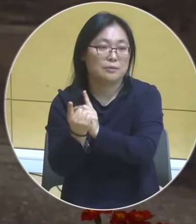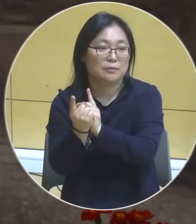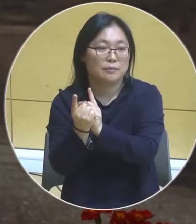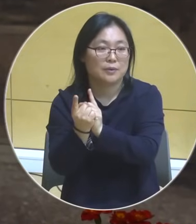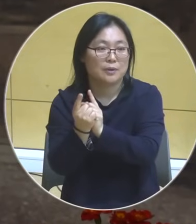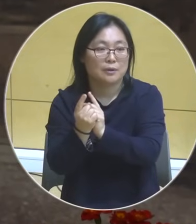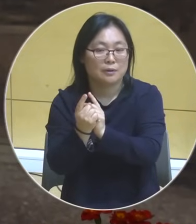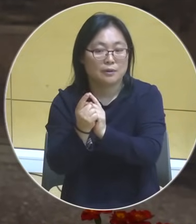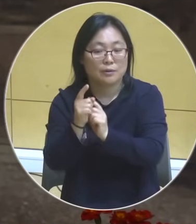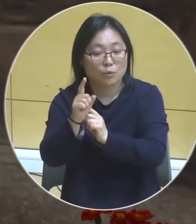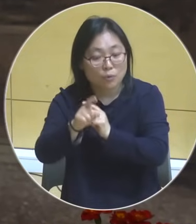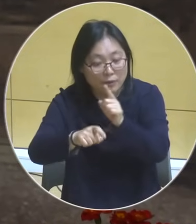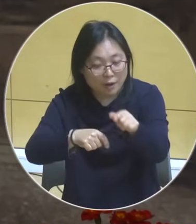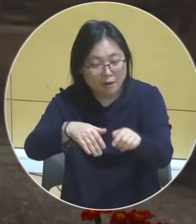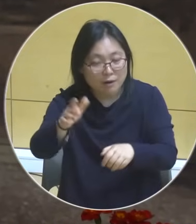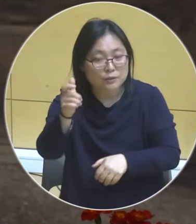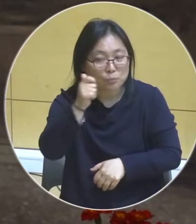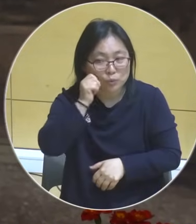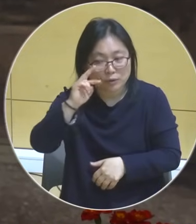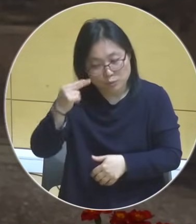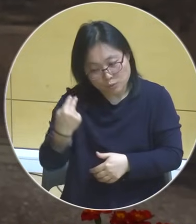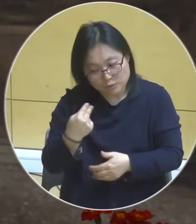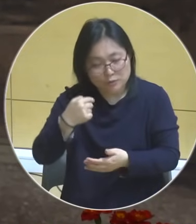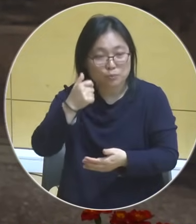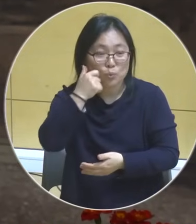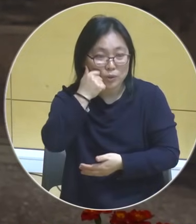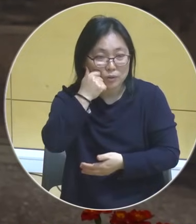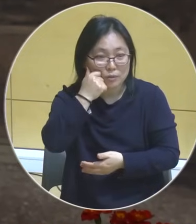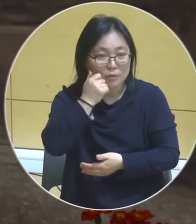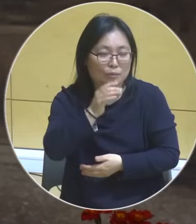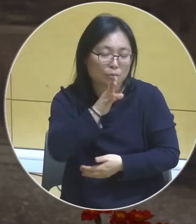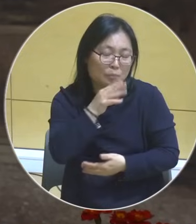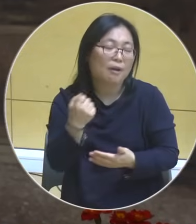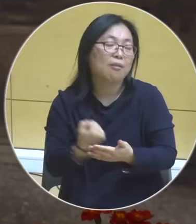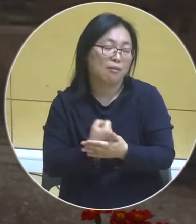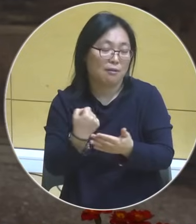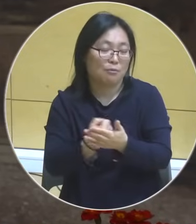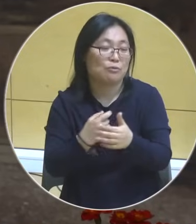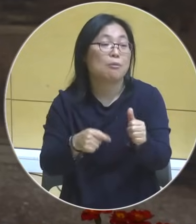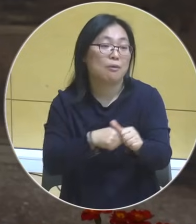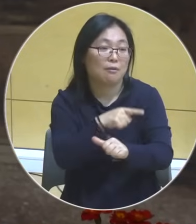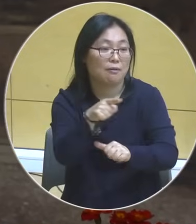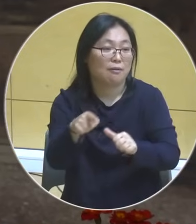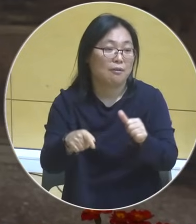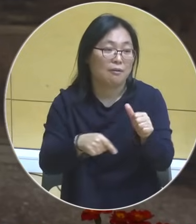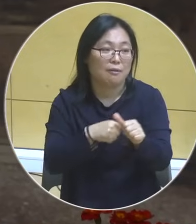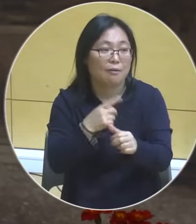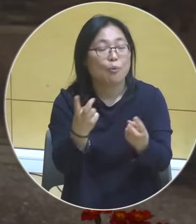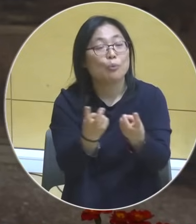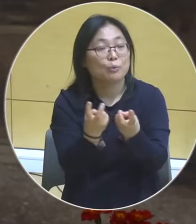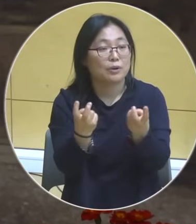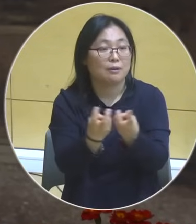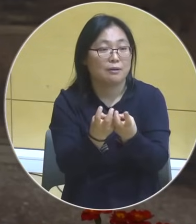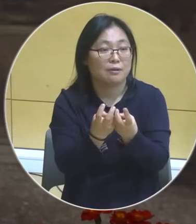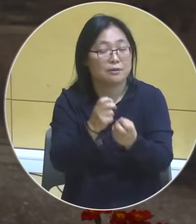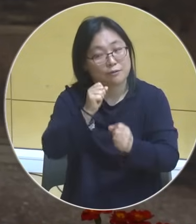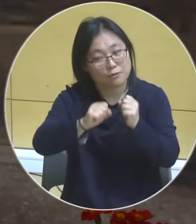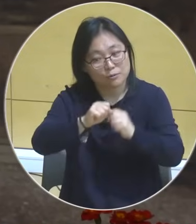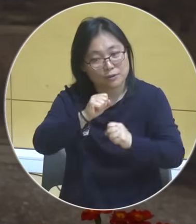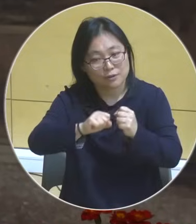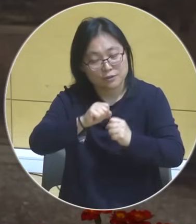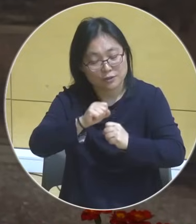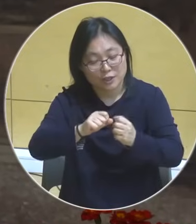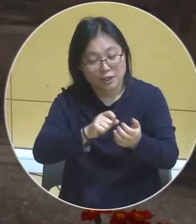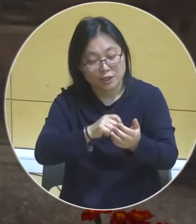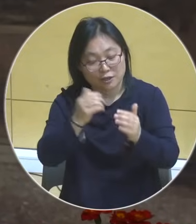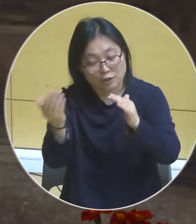더 이상 나가지도 못하고 뒤로 돌아서지도 못하는 정말 안타까운 상황에서 어떻게 그 역사를